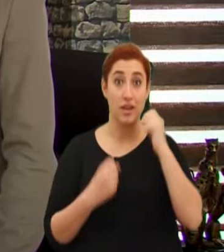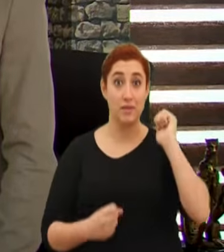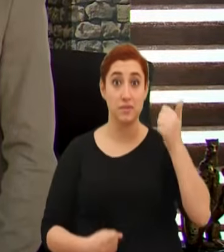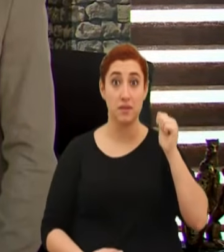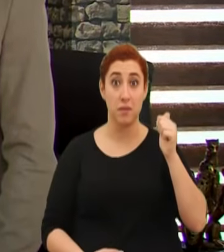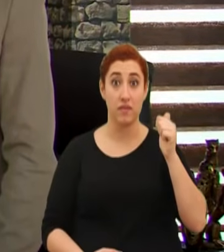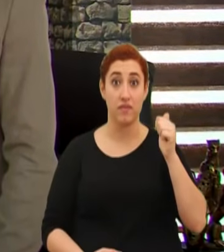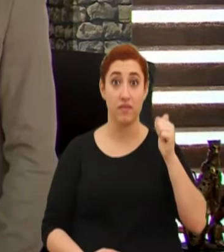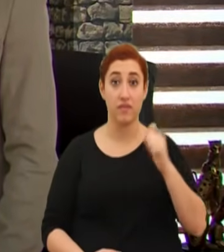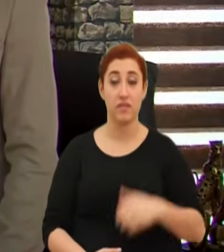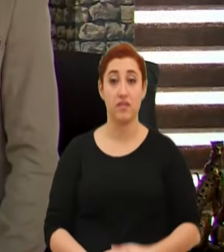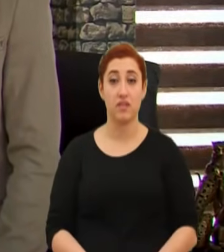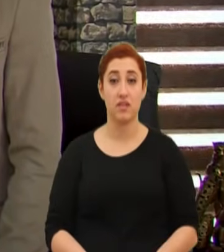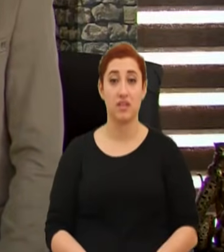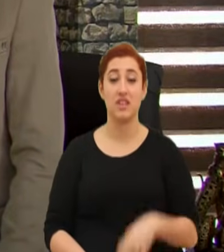zaman